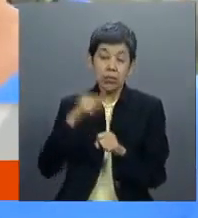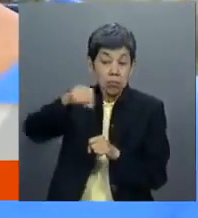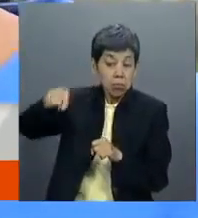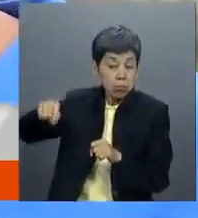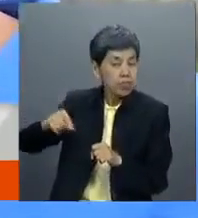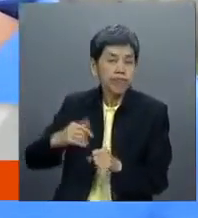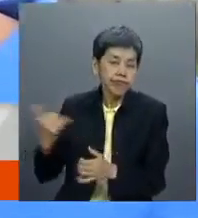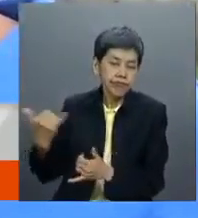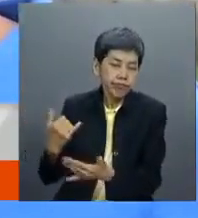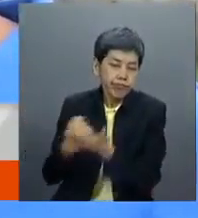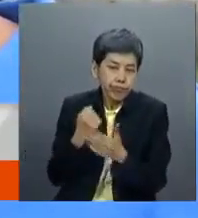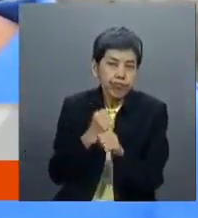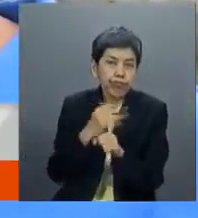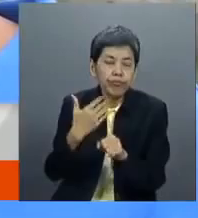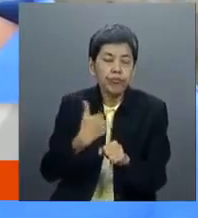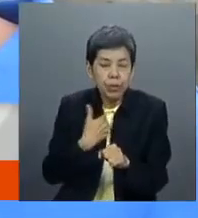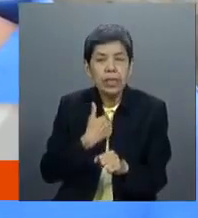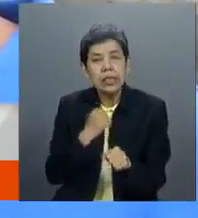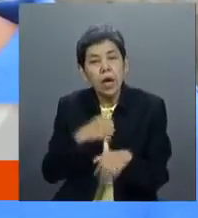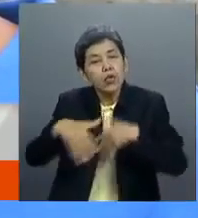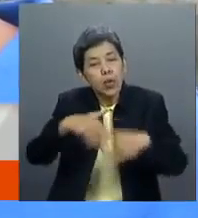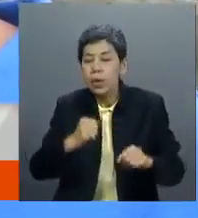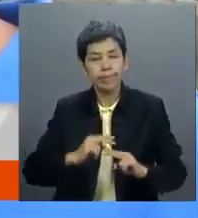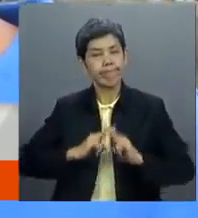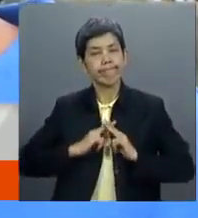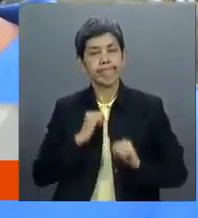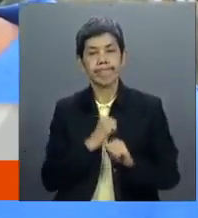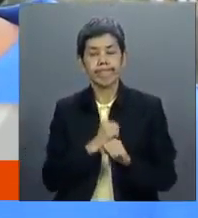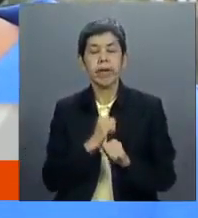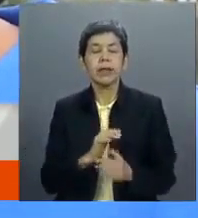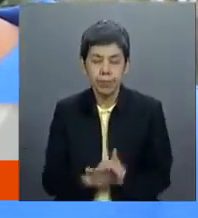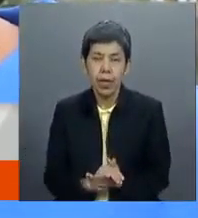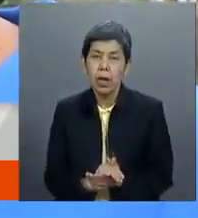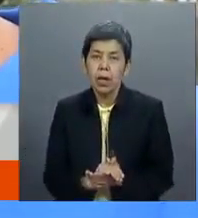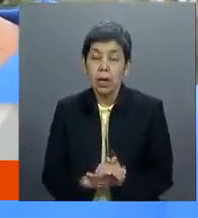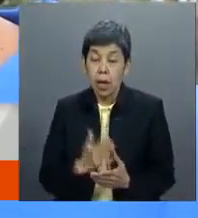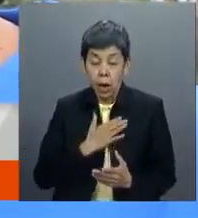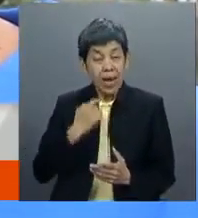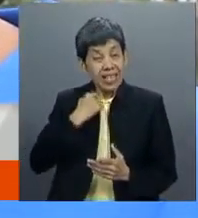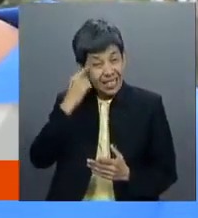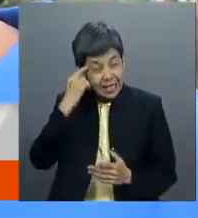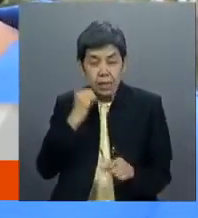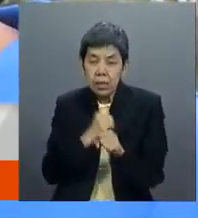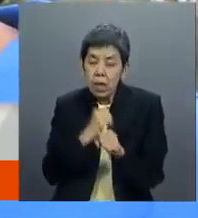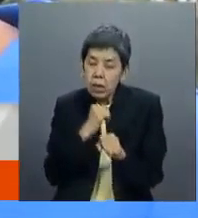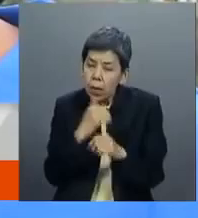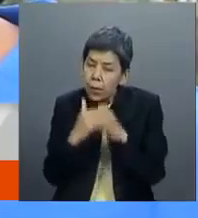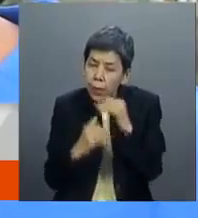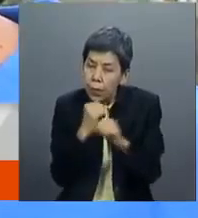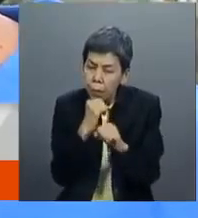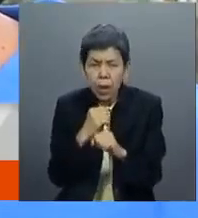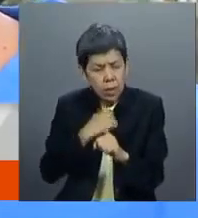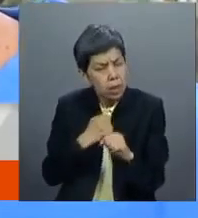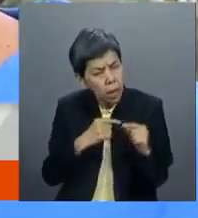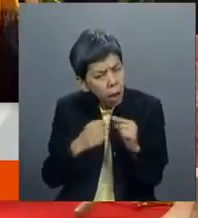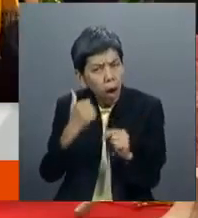จะไม่ค่อยได้เข้ามานอกจากหลักๆก็คือชุมชนทำแล้วก็ทำกับทรัพย์สินพอเราคิดว่าถ้ามันทำเรื่องนี้มันน่าจะตอบโ